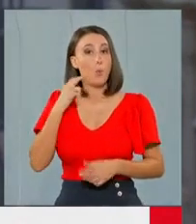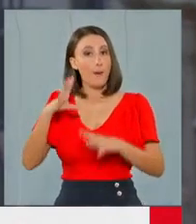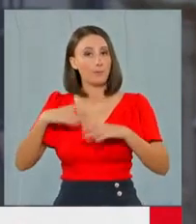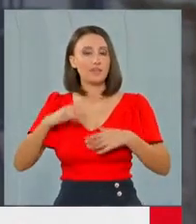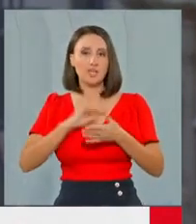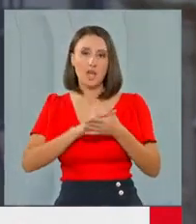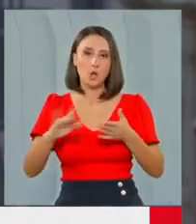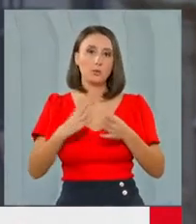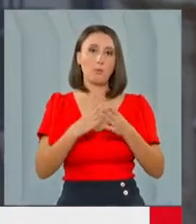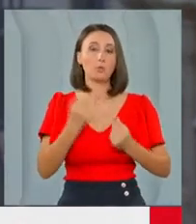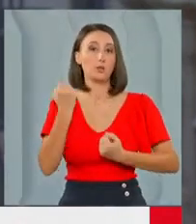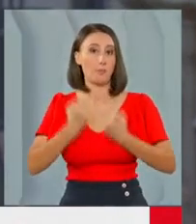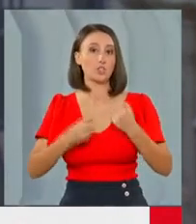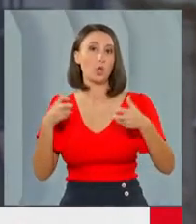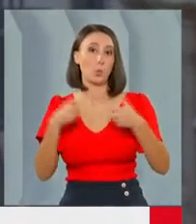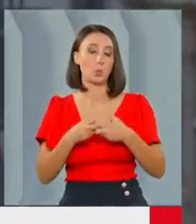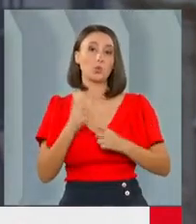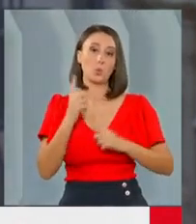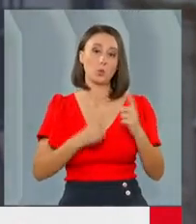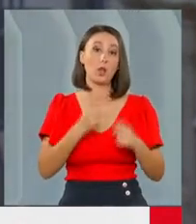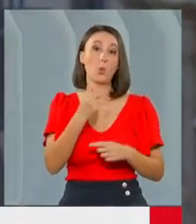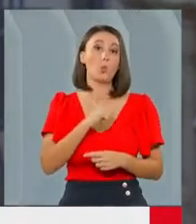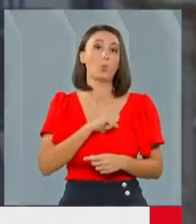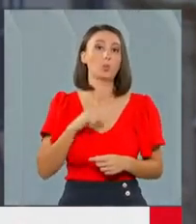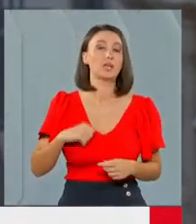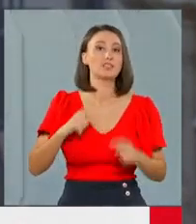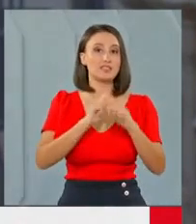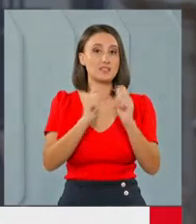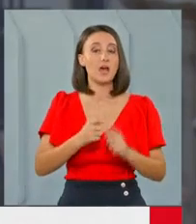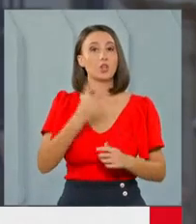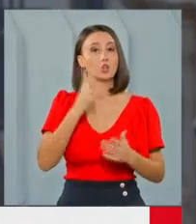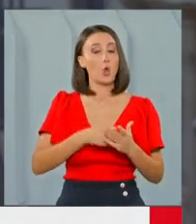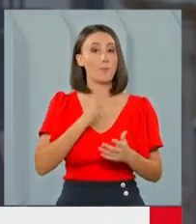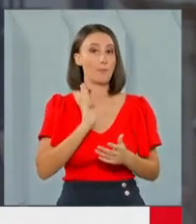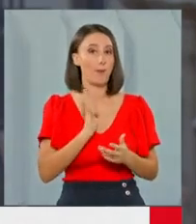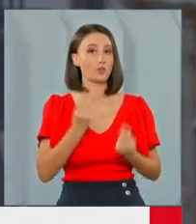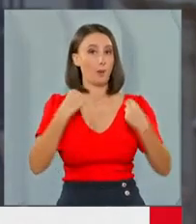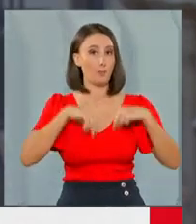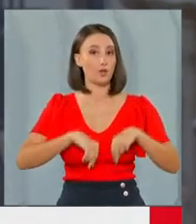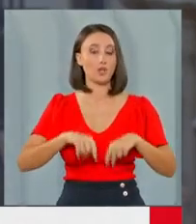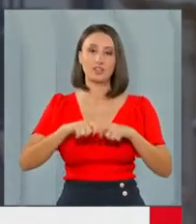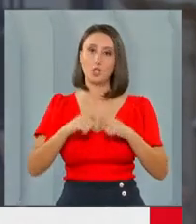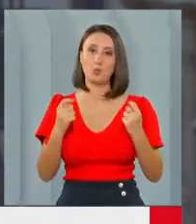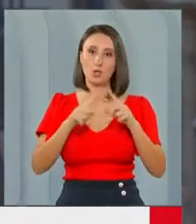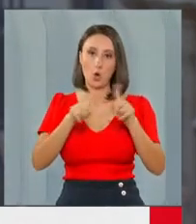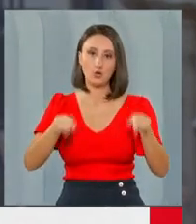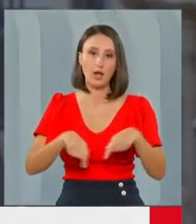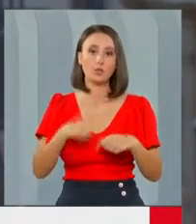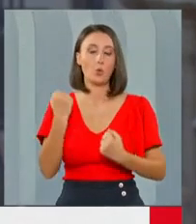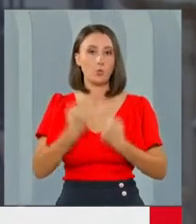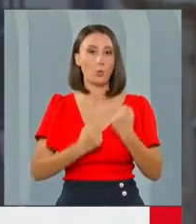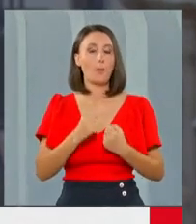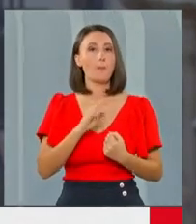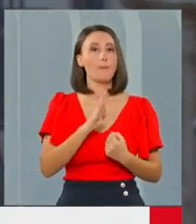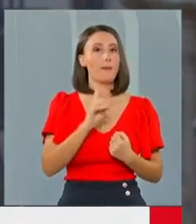rând pe rând mai multe autoturisme de lux unele chiar unice în țară în 2014 președintele a întrerupt contractul cu automobile